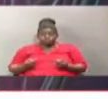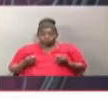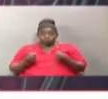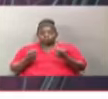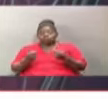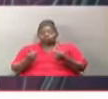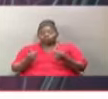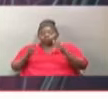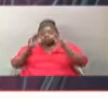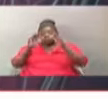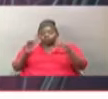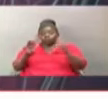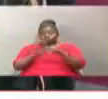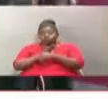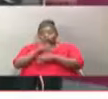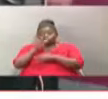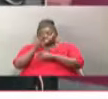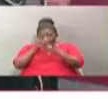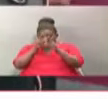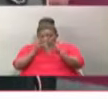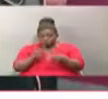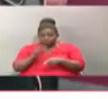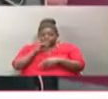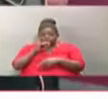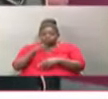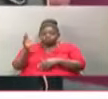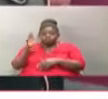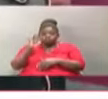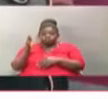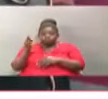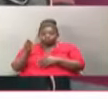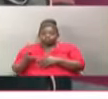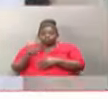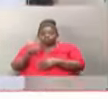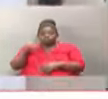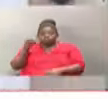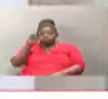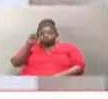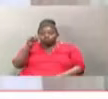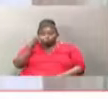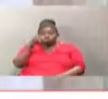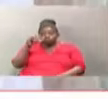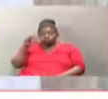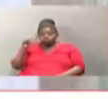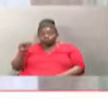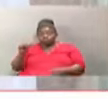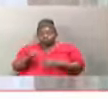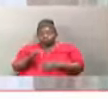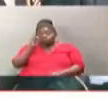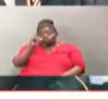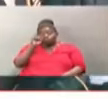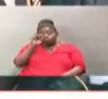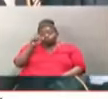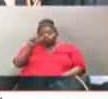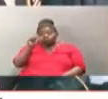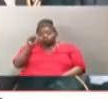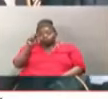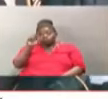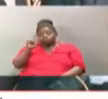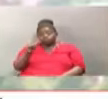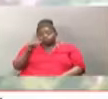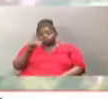kya muwendo era kya kitiibwa abyogedde asibula abasiraamu 70 bagenda emeka ne Madina mu kusala gy'omu kubadde ku masigida